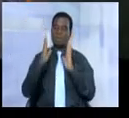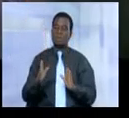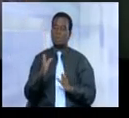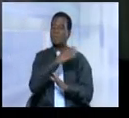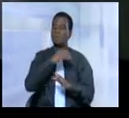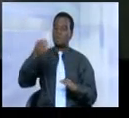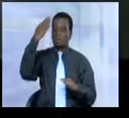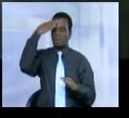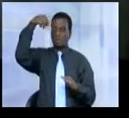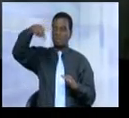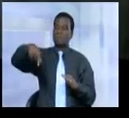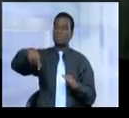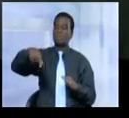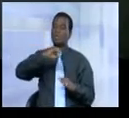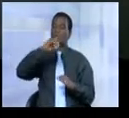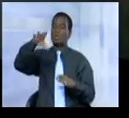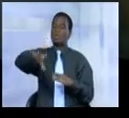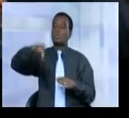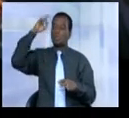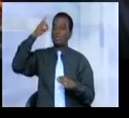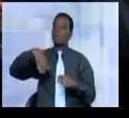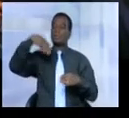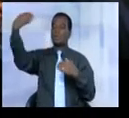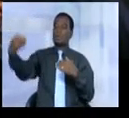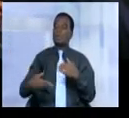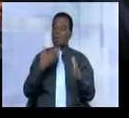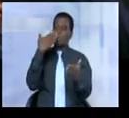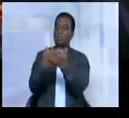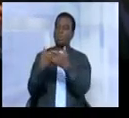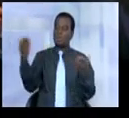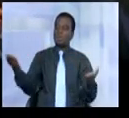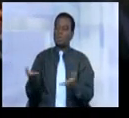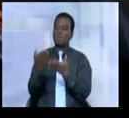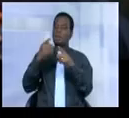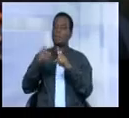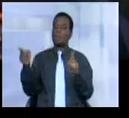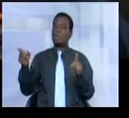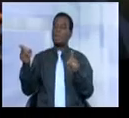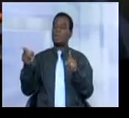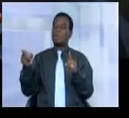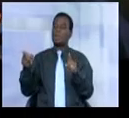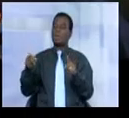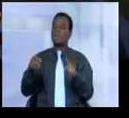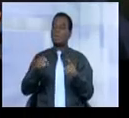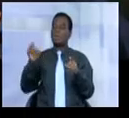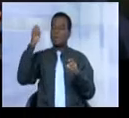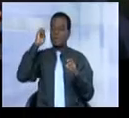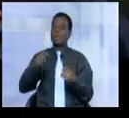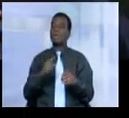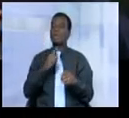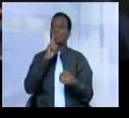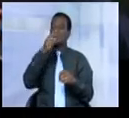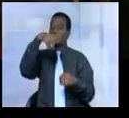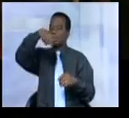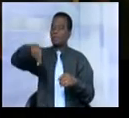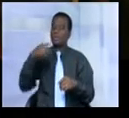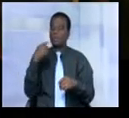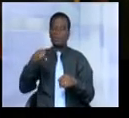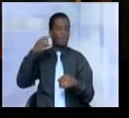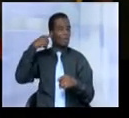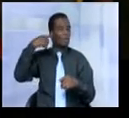Et je sais qu'ils ont trouvé un accueil favorable. Ils m'ont dit eux-mêmes qu'ils avaient été rassurés de ce qu'ils